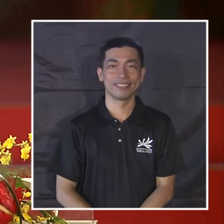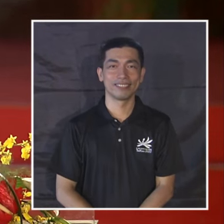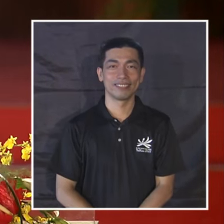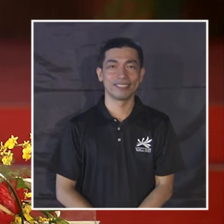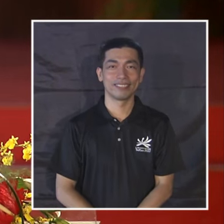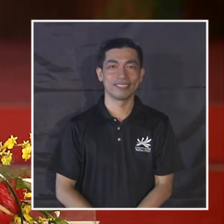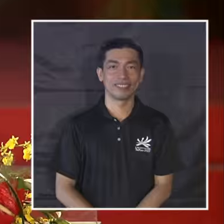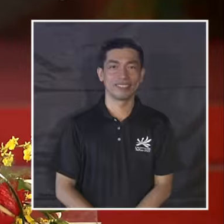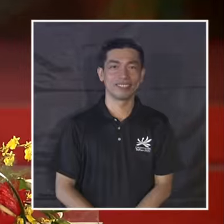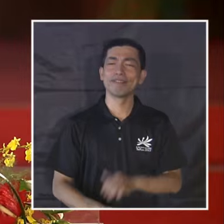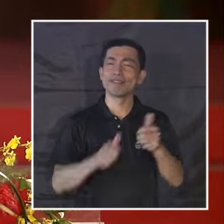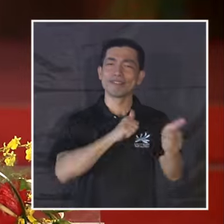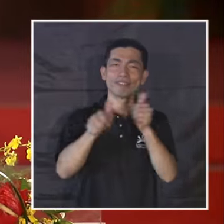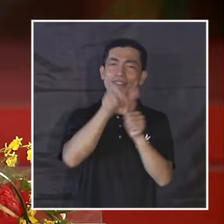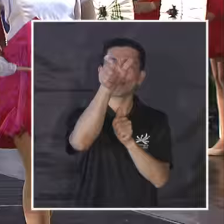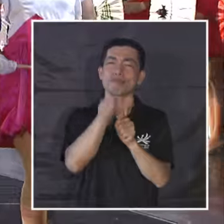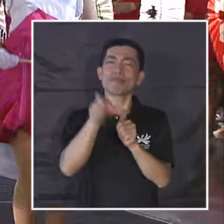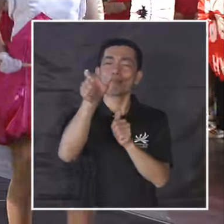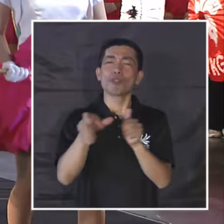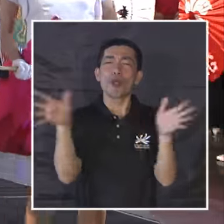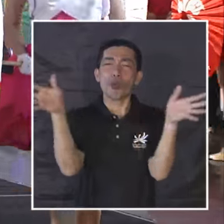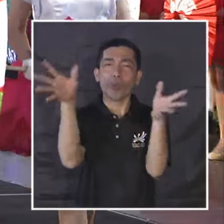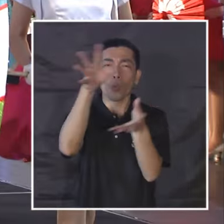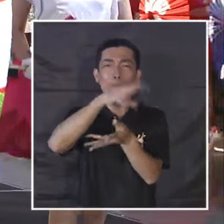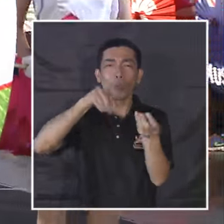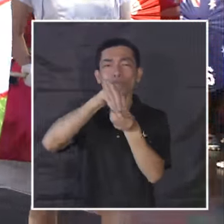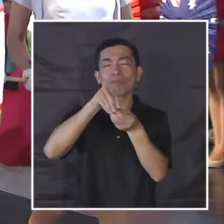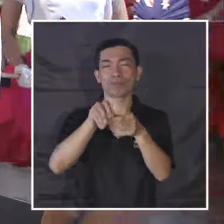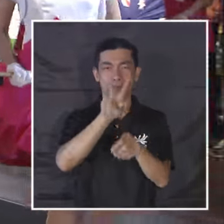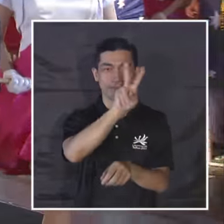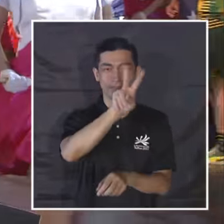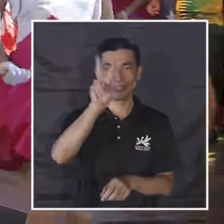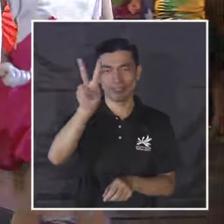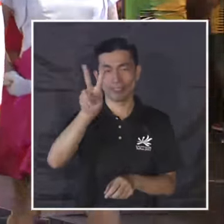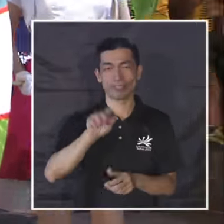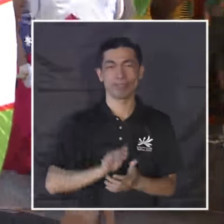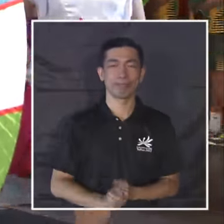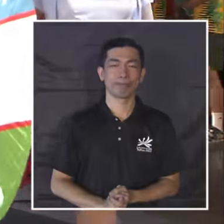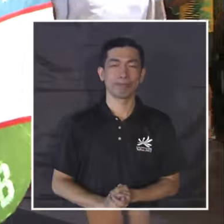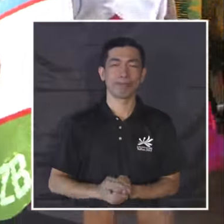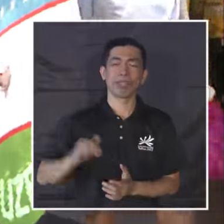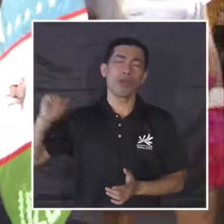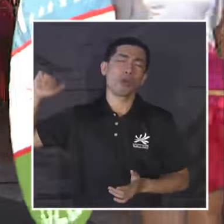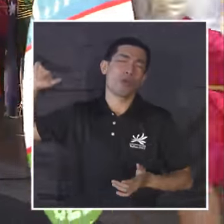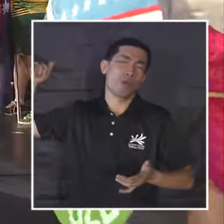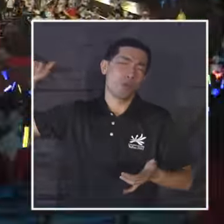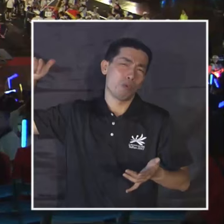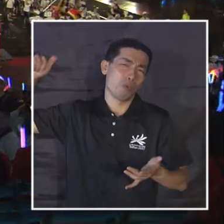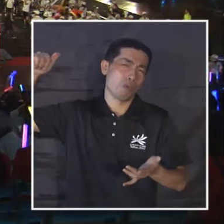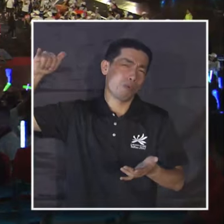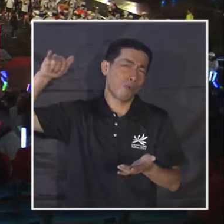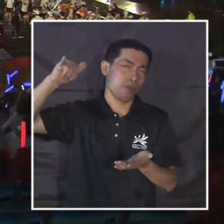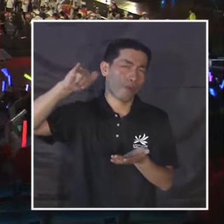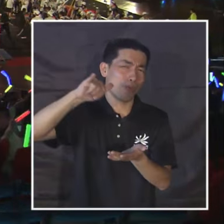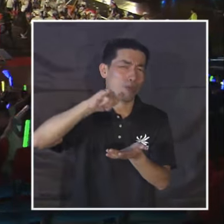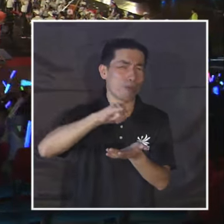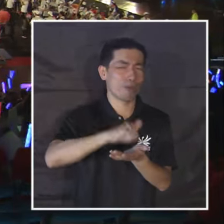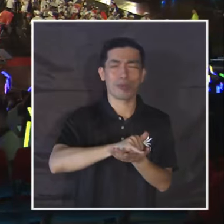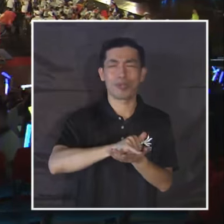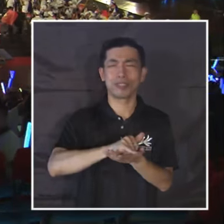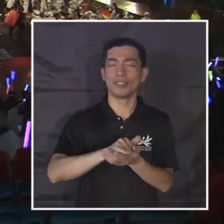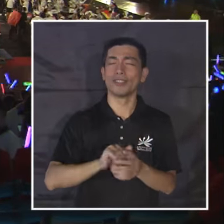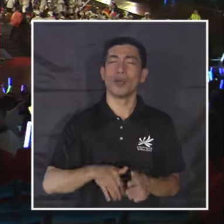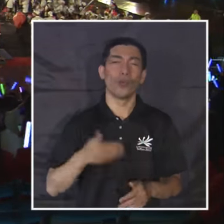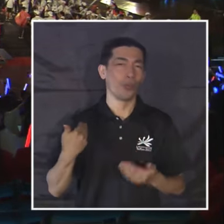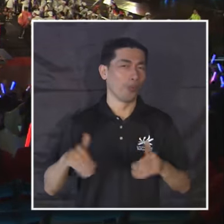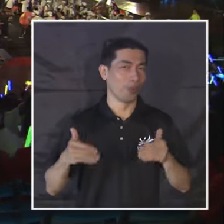的乌兹别克有22位选手远道而来，相信呢他们在这一次的比赛当中一定也会